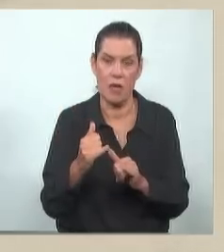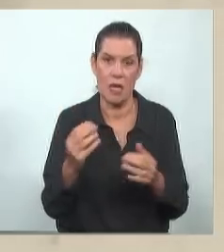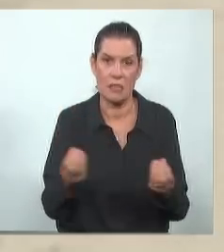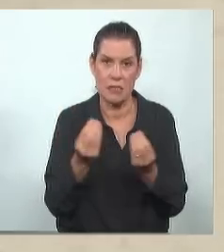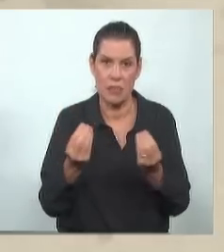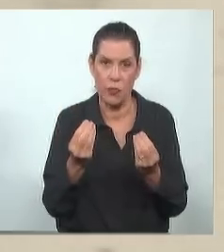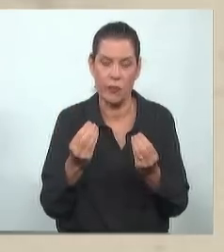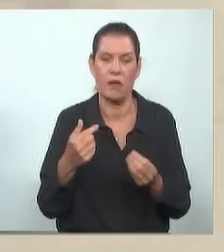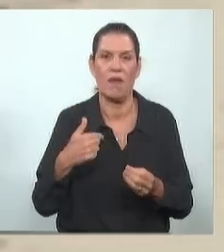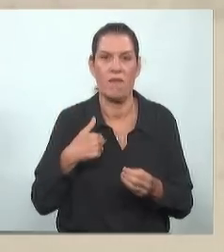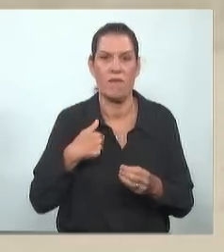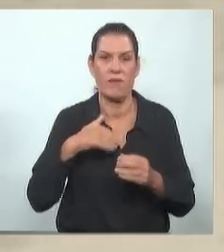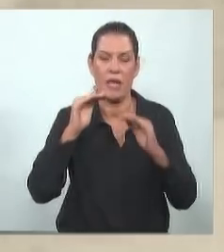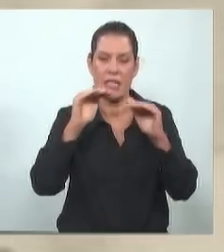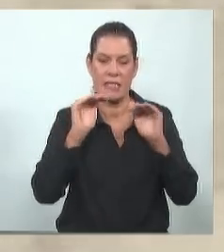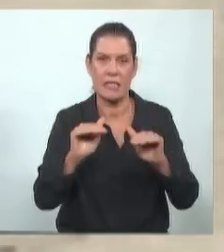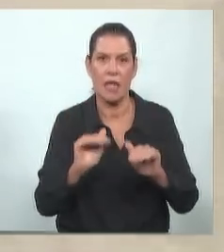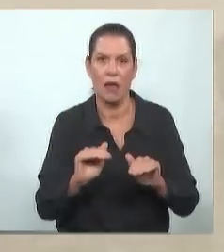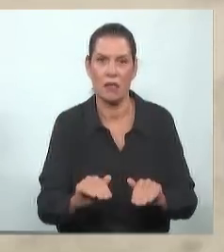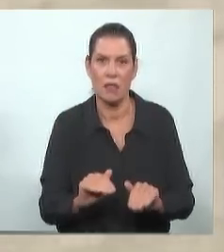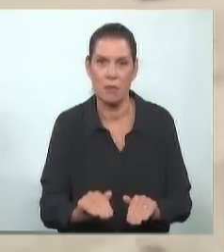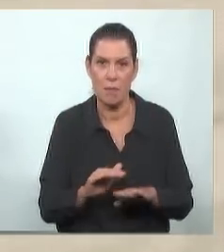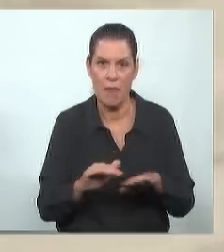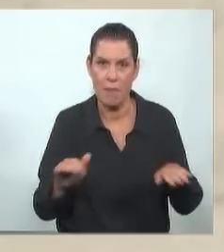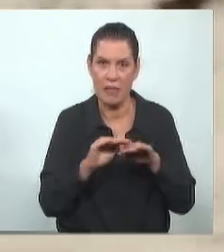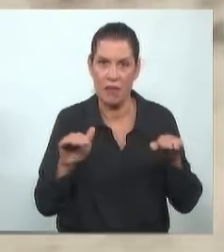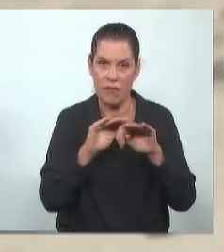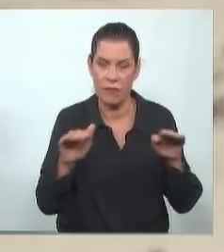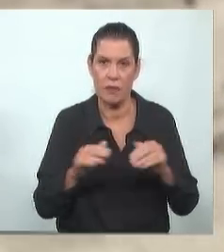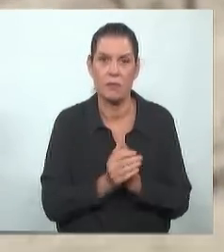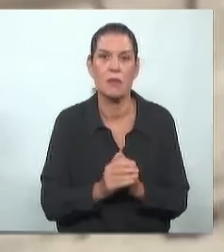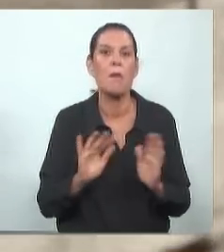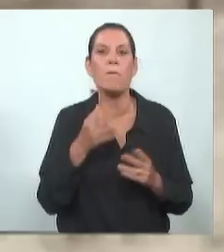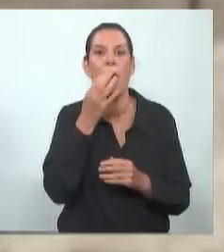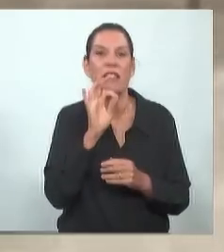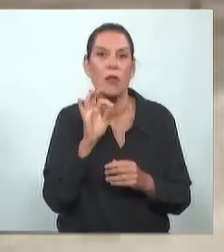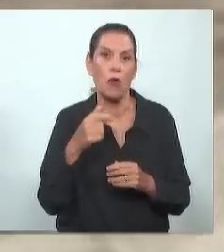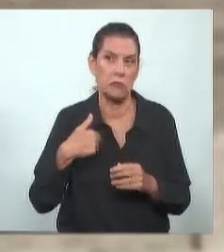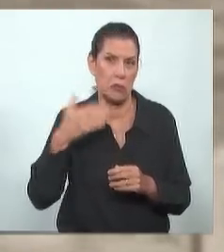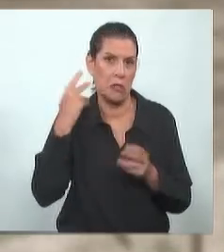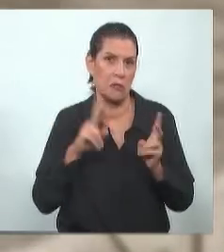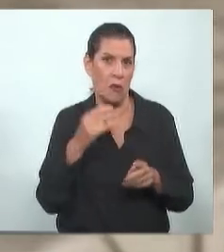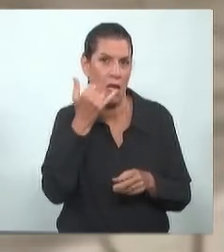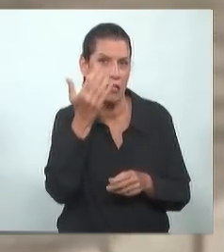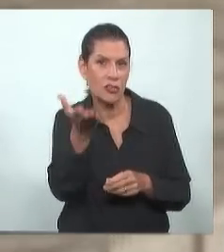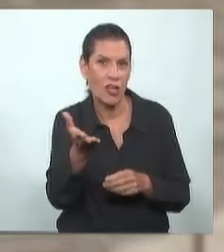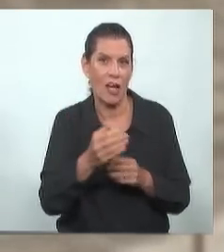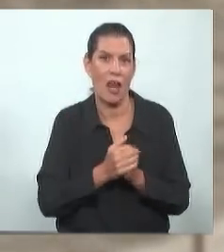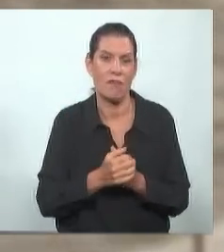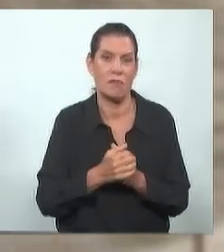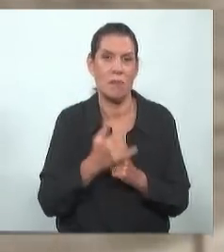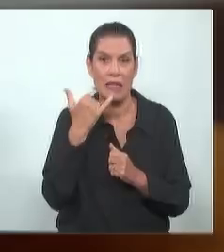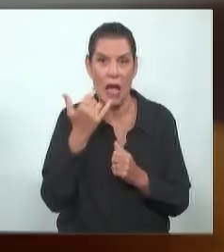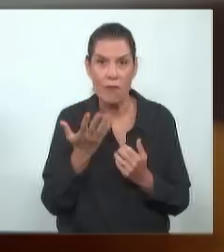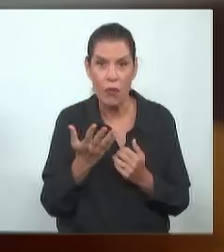היתרון שהיה לזה שהייתי שם זה שיכולתי להתקשר אליו כשאפשר היה להתקשר, אפשר היה להשיג אותו בטלפון.